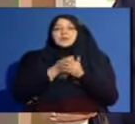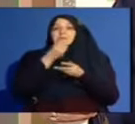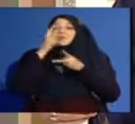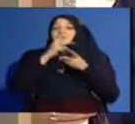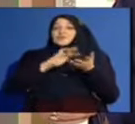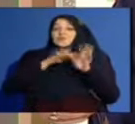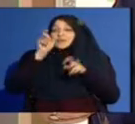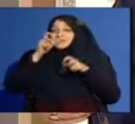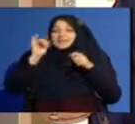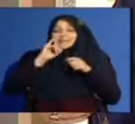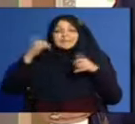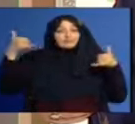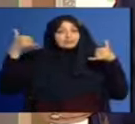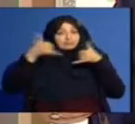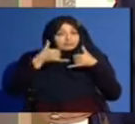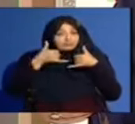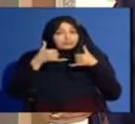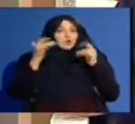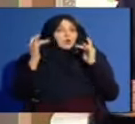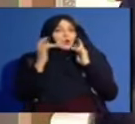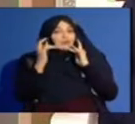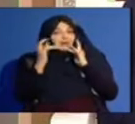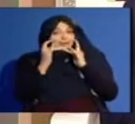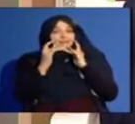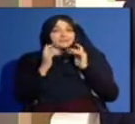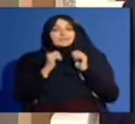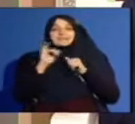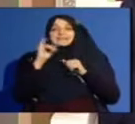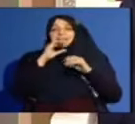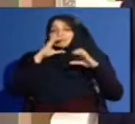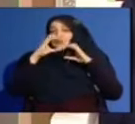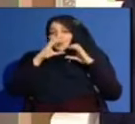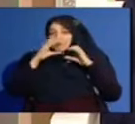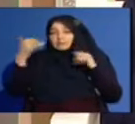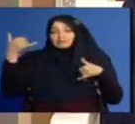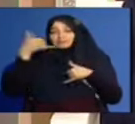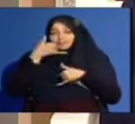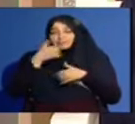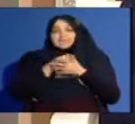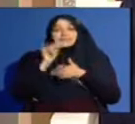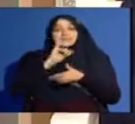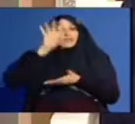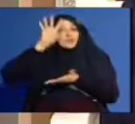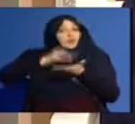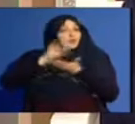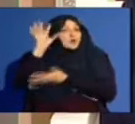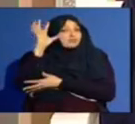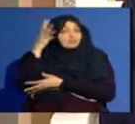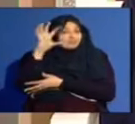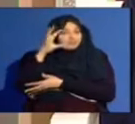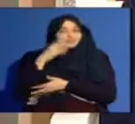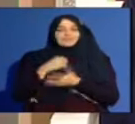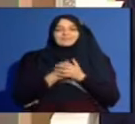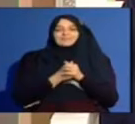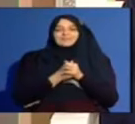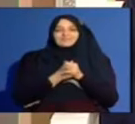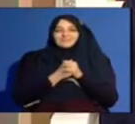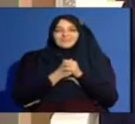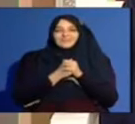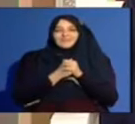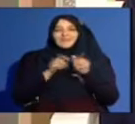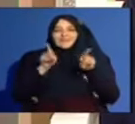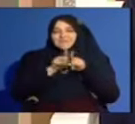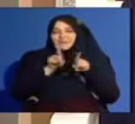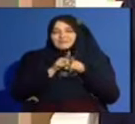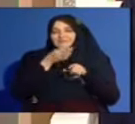من يتصل بنا، بكل من يتصل بنا، من يتواصل معنا ومن يلتقط عبر الأقمار الاصطناعية.